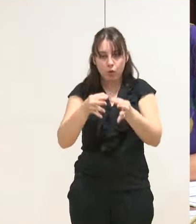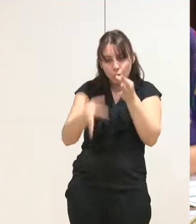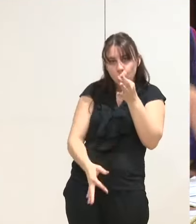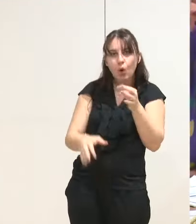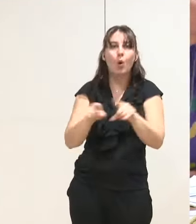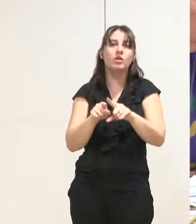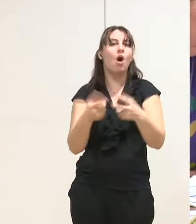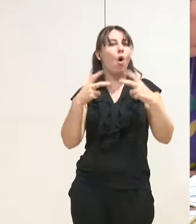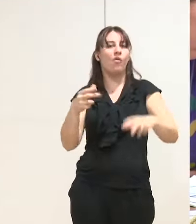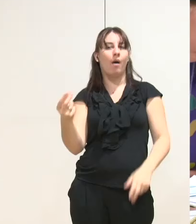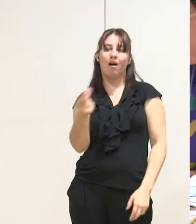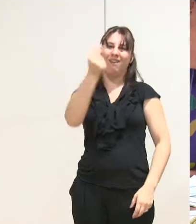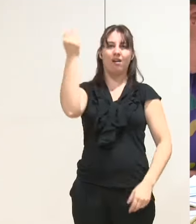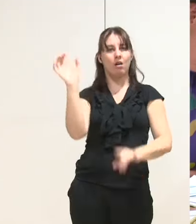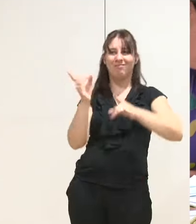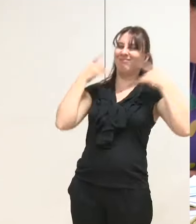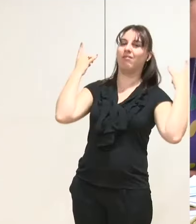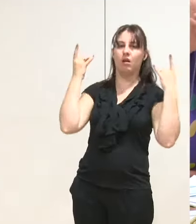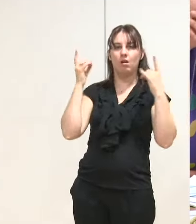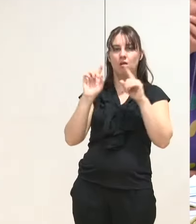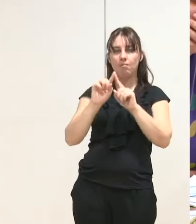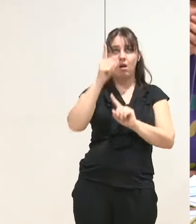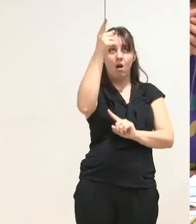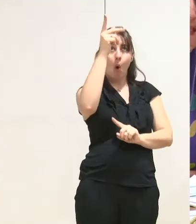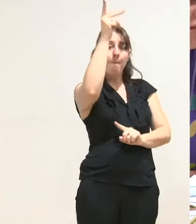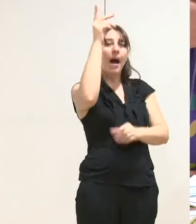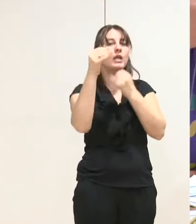faire un coup d'éclat visible depuis la lune ou depuis